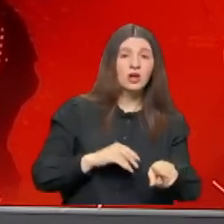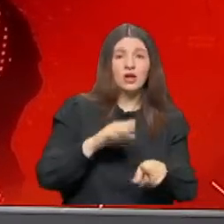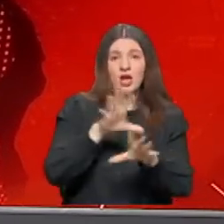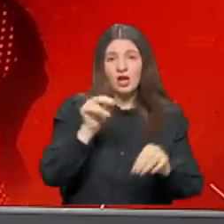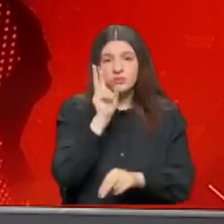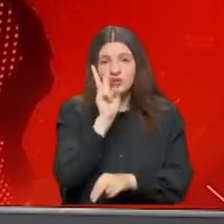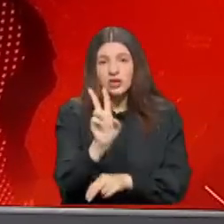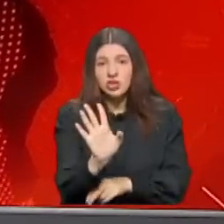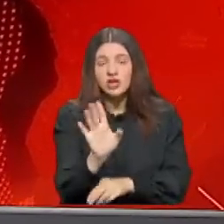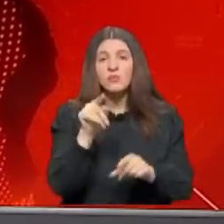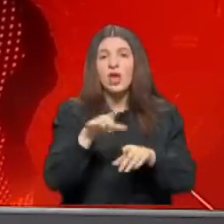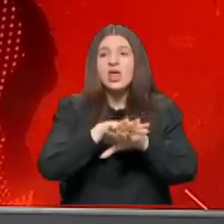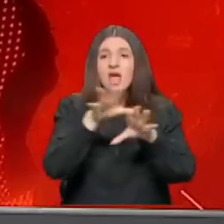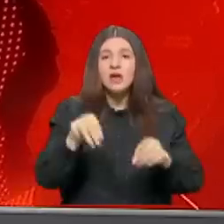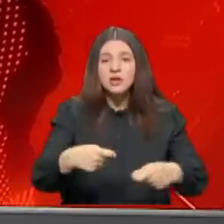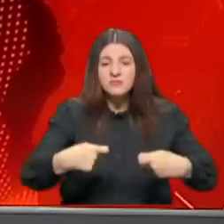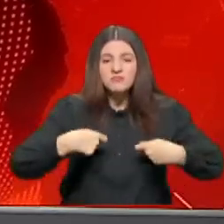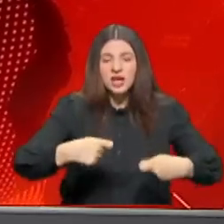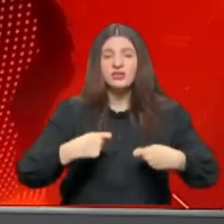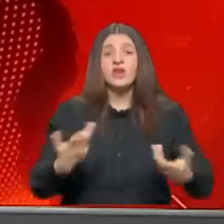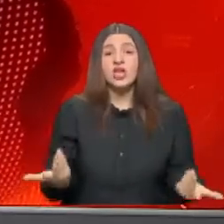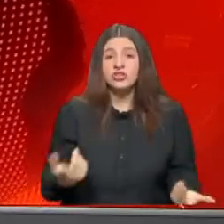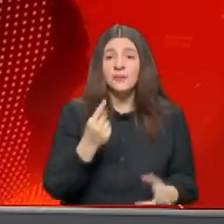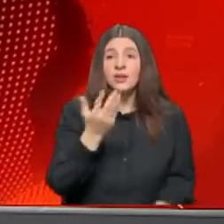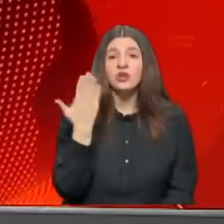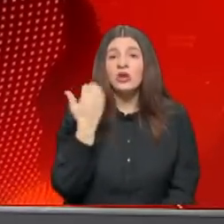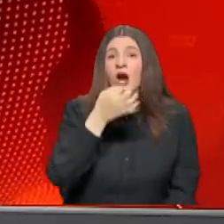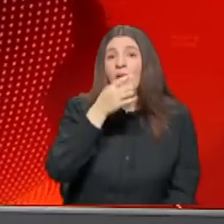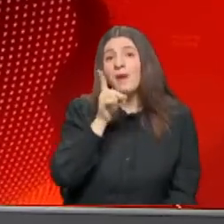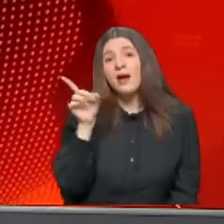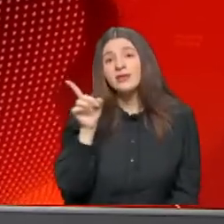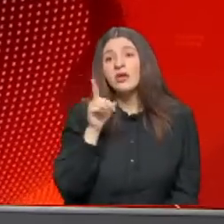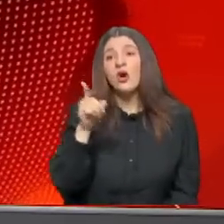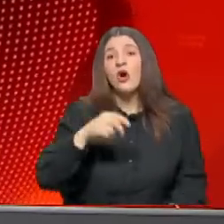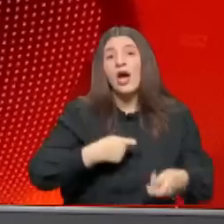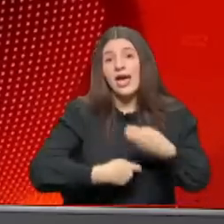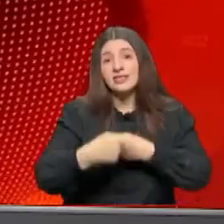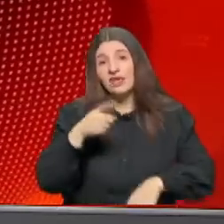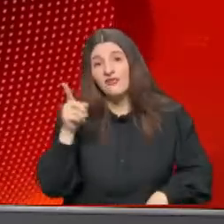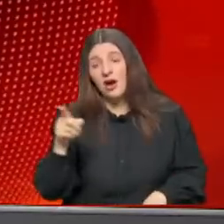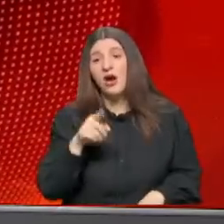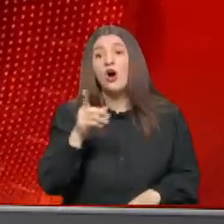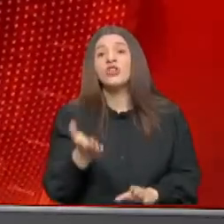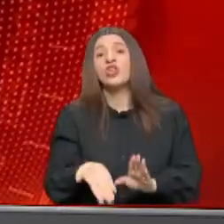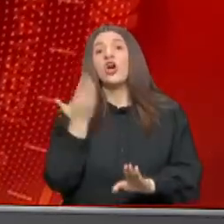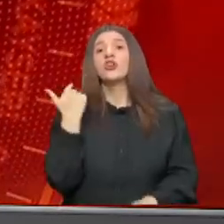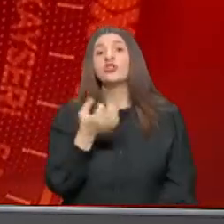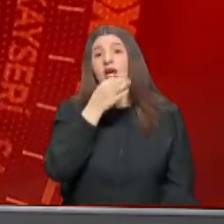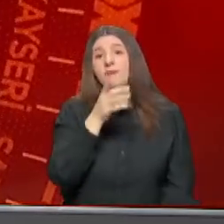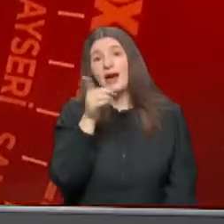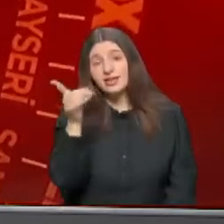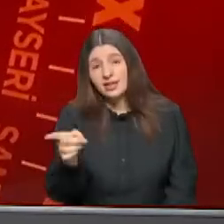Bunları göreceğiz. Ve bunların hepsinin maliyeti işte biraz önceki haberdeki o esnafa, ondan önceki